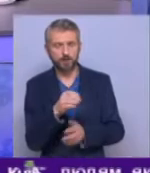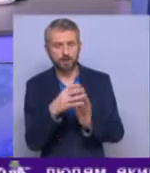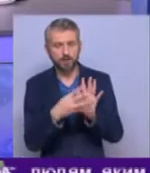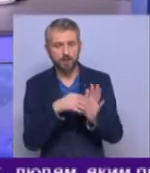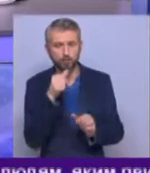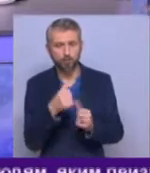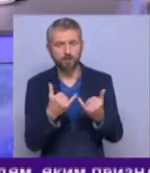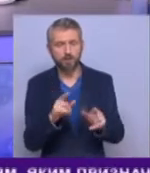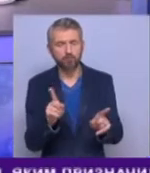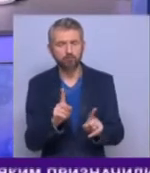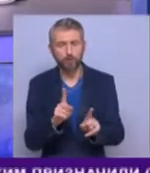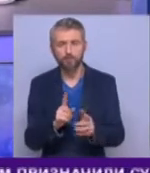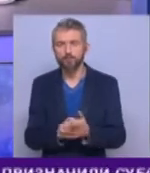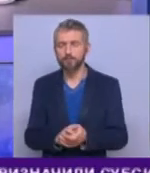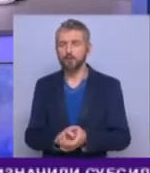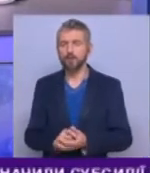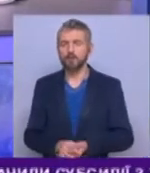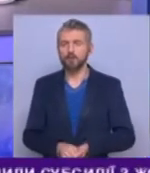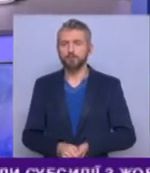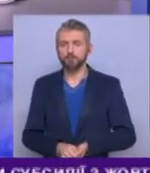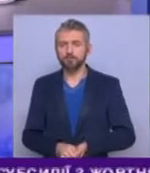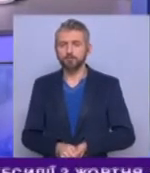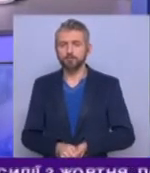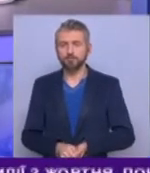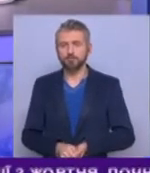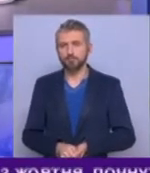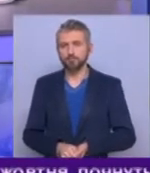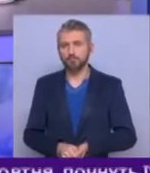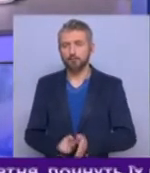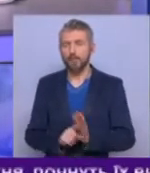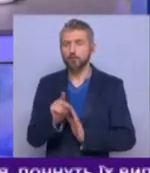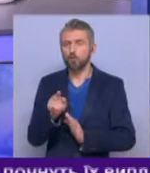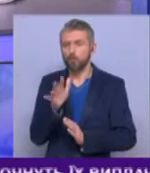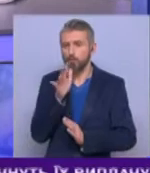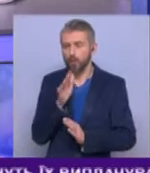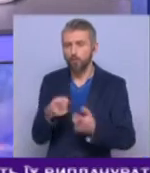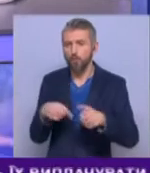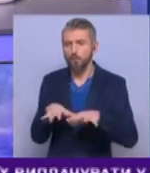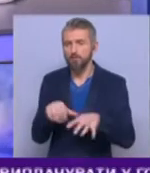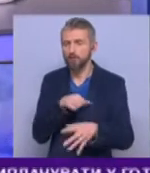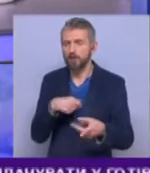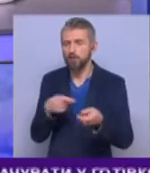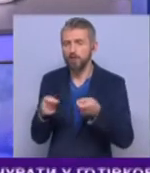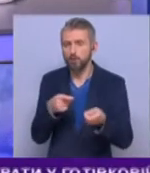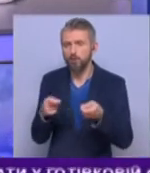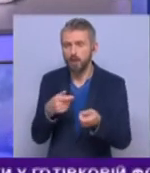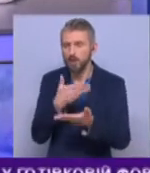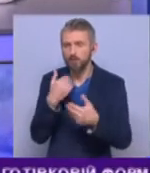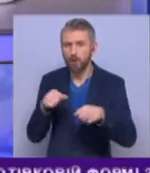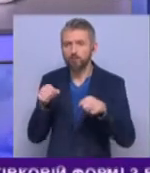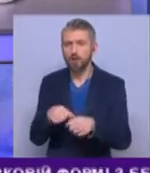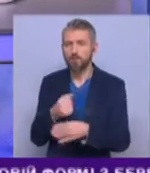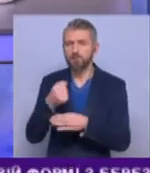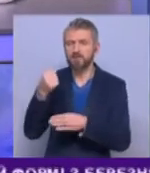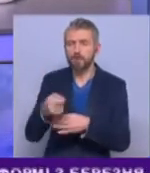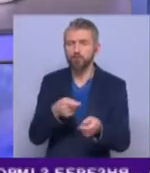цього моменту органи місцевого самоврядування... І з цього моменту органи місцевого самоврядування навіть не мають права